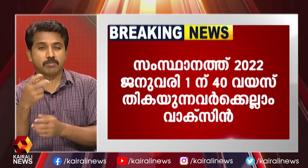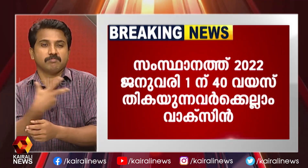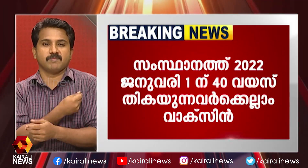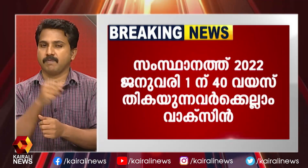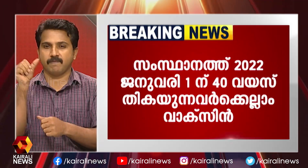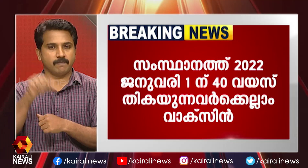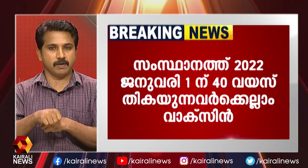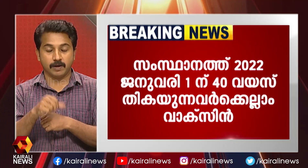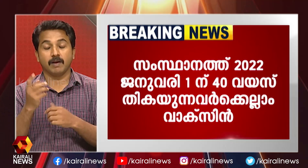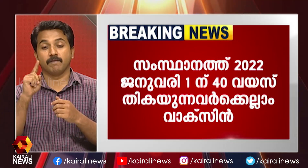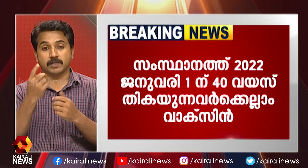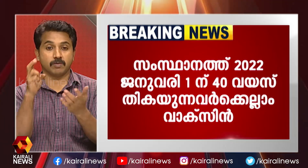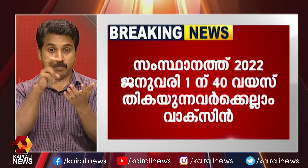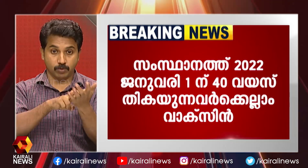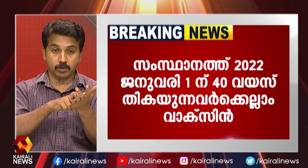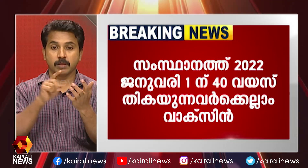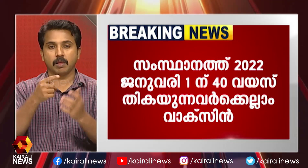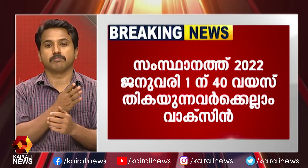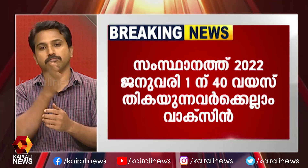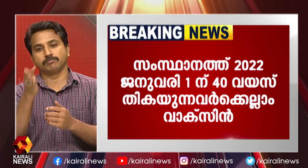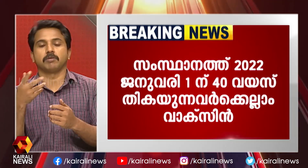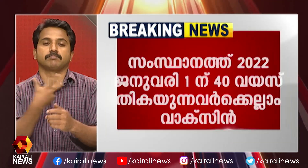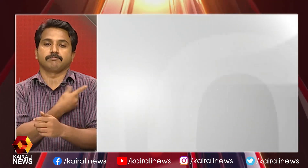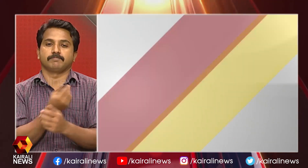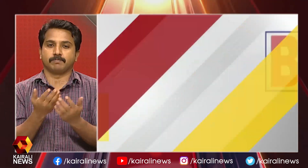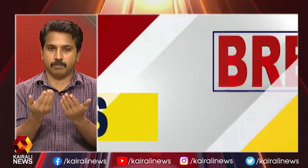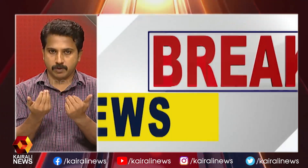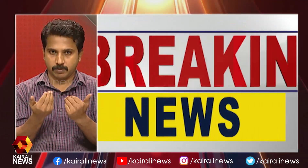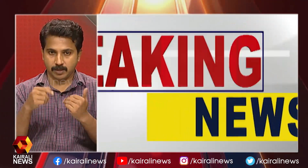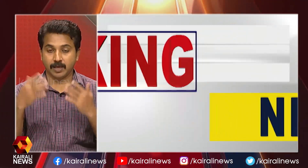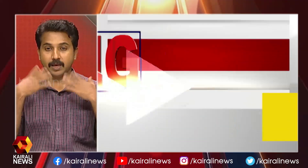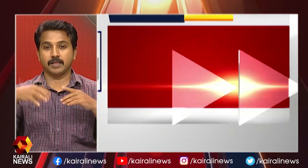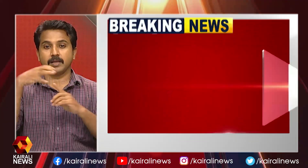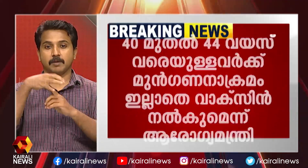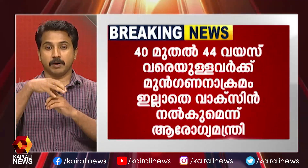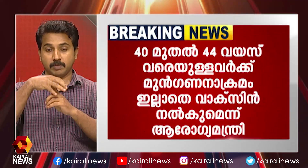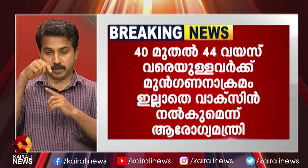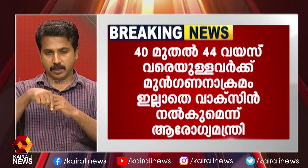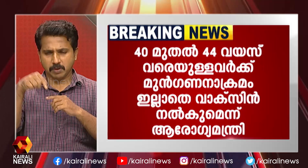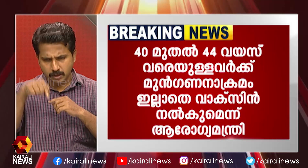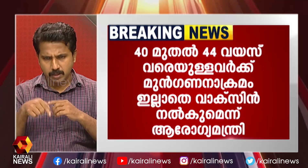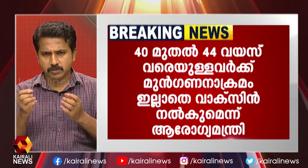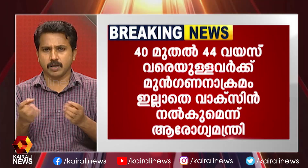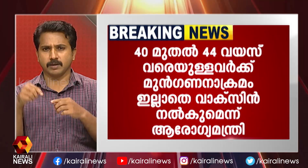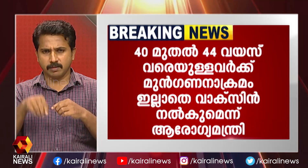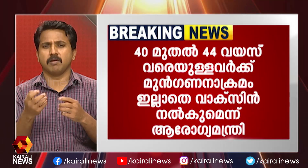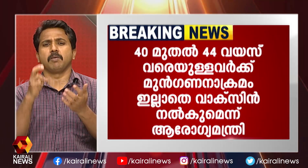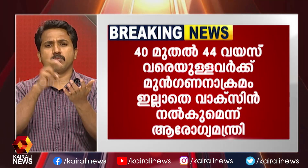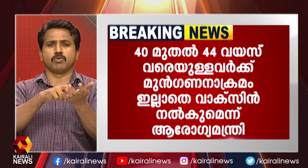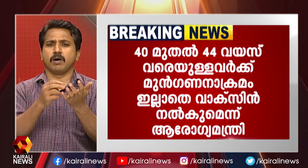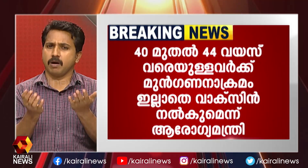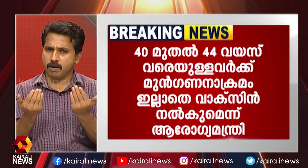ആവശ്യമുള്ളത്ര വാക്സിൻ സ്ലോട്ടുകൾ കൃത്യമായ രീതിയിൽ തന്നെ അനുവദിക്കുന്നതാണ്. ഈ വിഭാഗത്തിന് ഇന്നു മുതൽ തന്നെ ഓൺലൈനായി വാക്സിനേഷൻ കേന്ദ്രങ്ങൾ